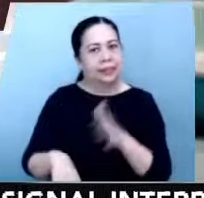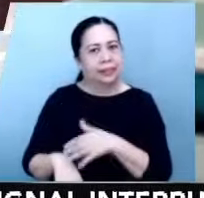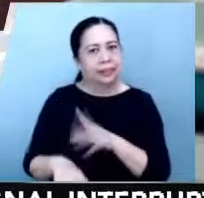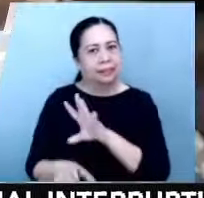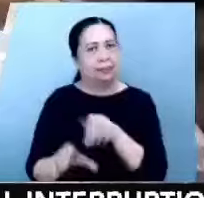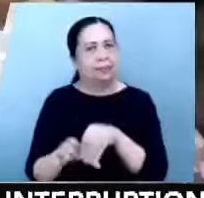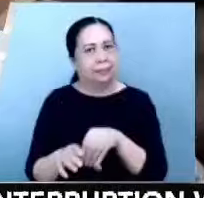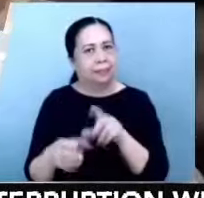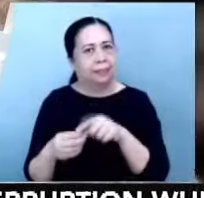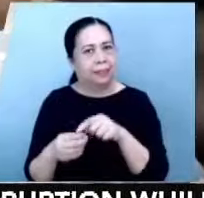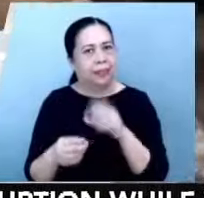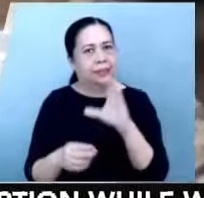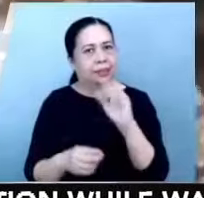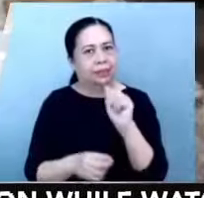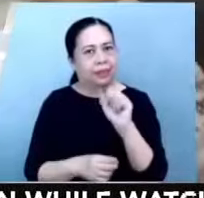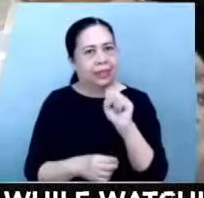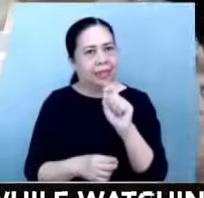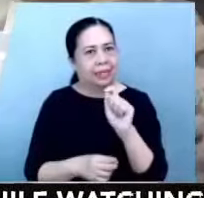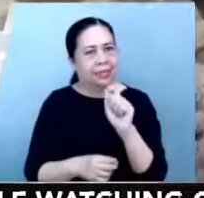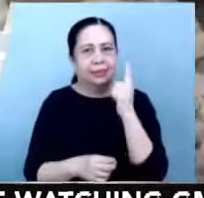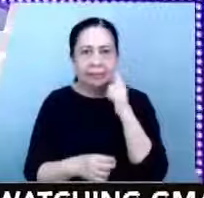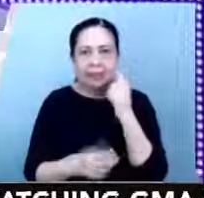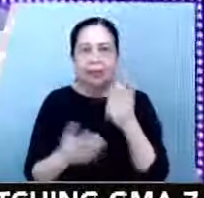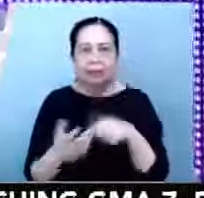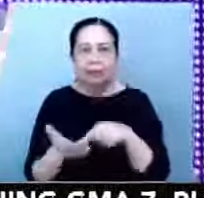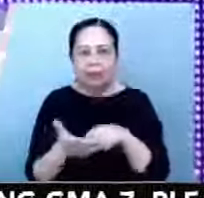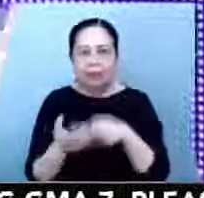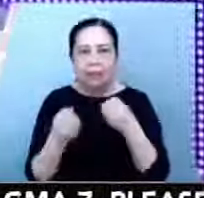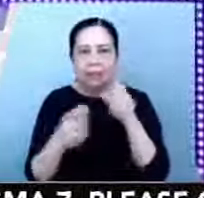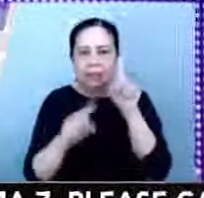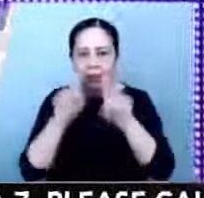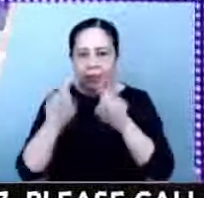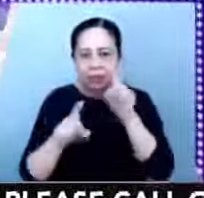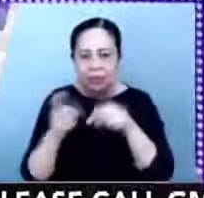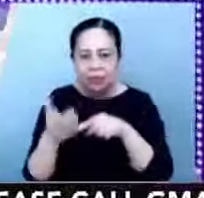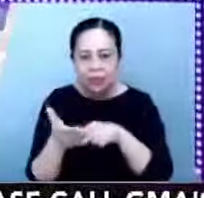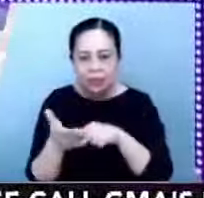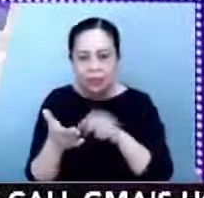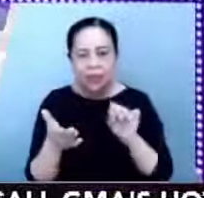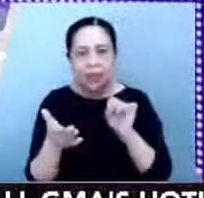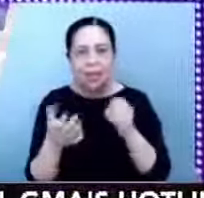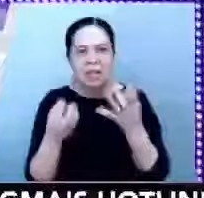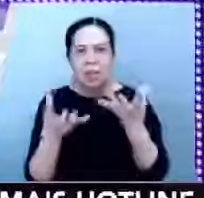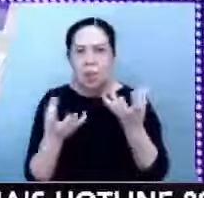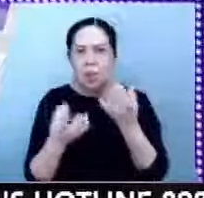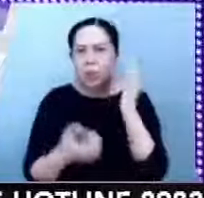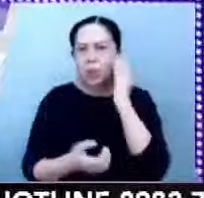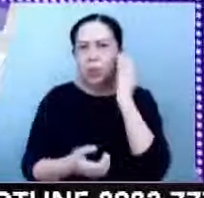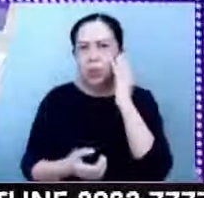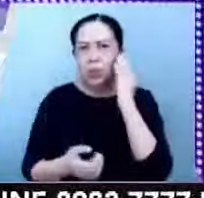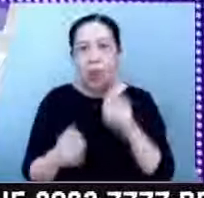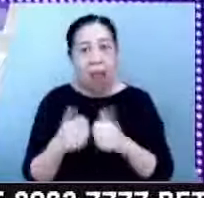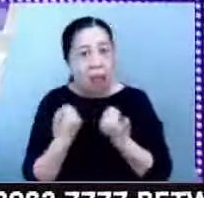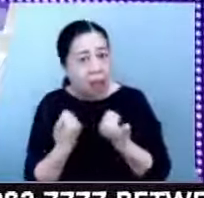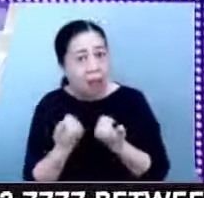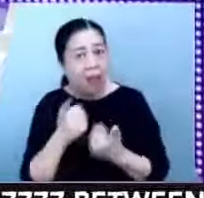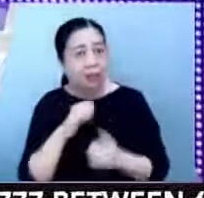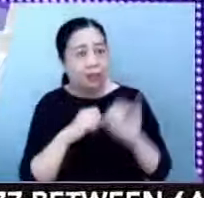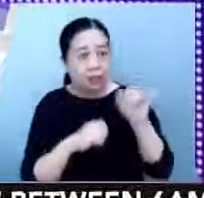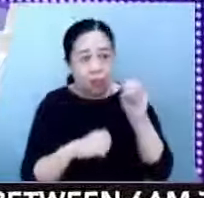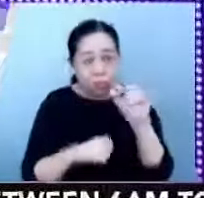cast, parang me din, ang dami kong questions. Ang dami kong gusto malaman, kamusta si Joy? Is Ethan